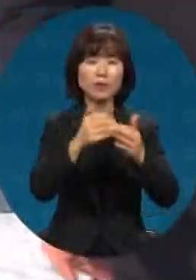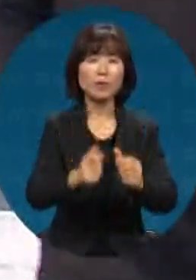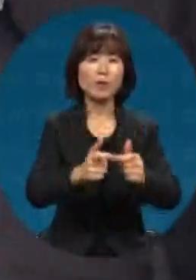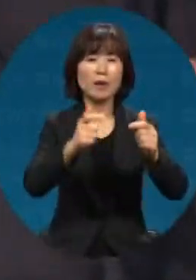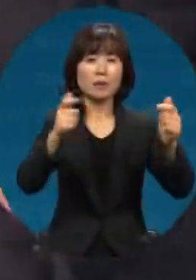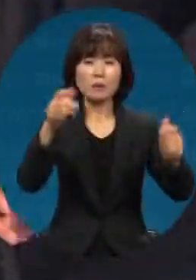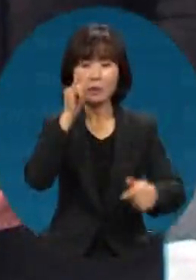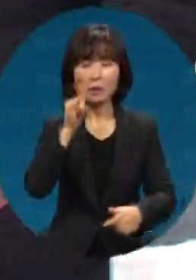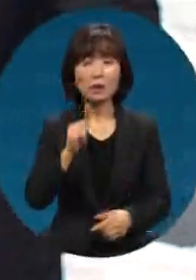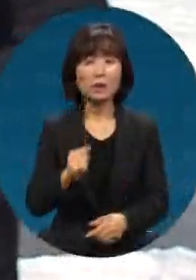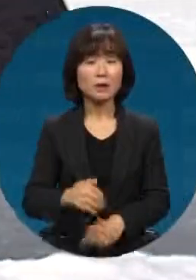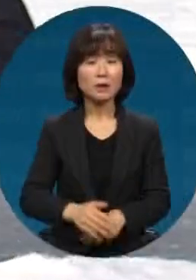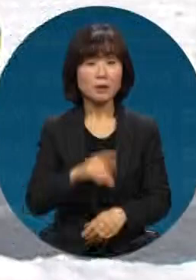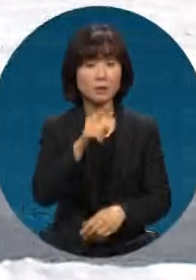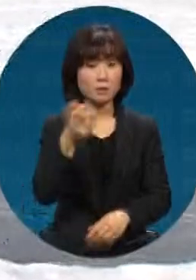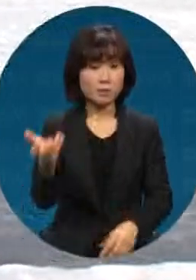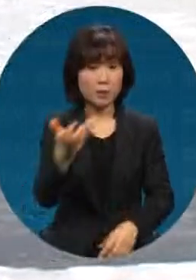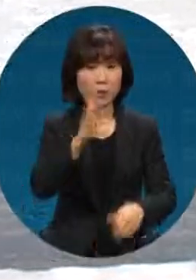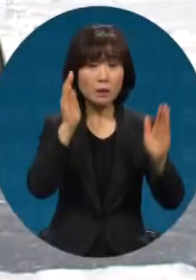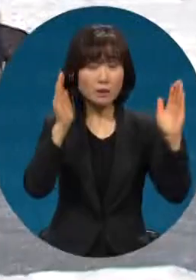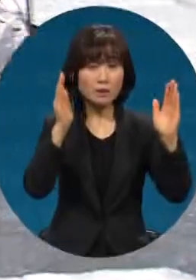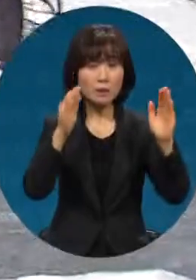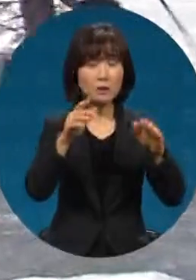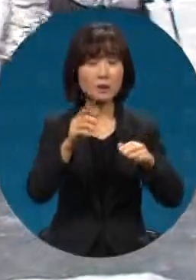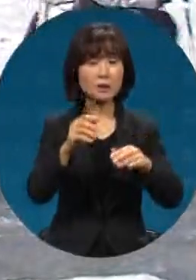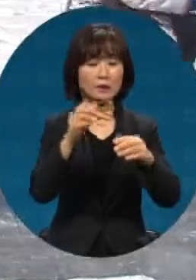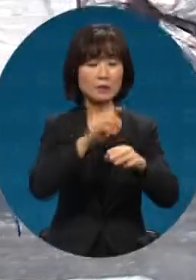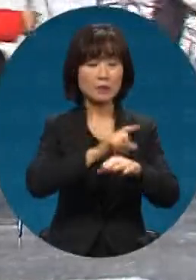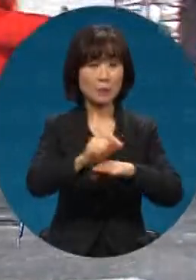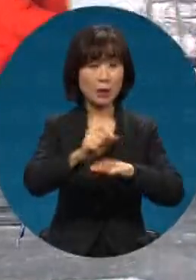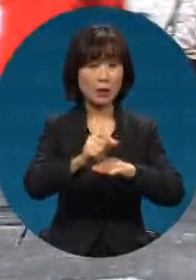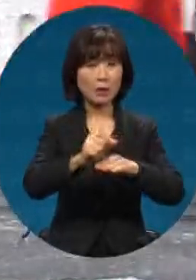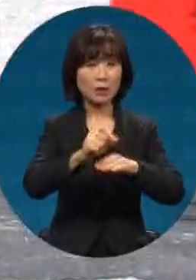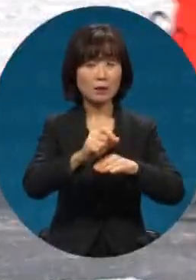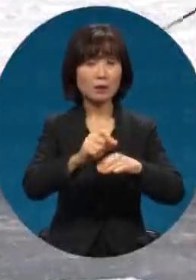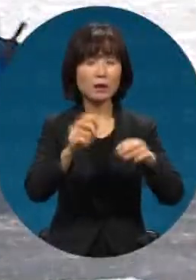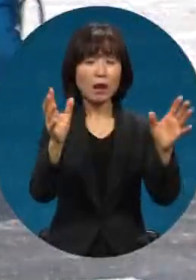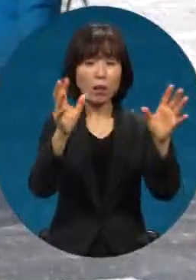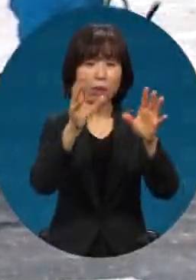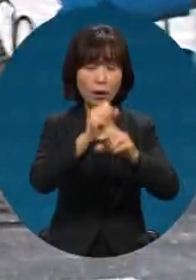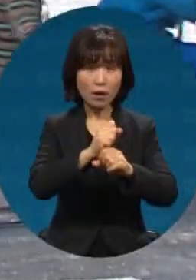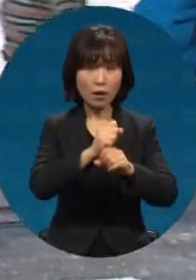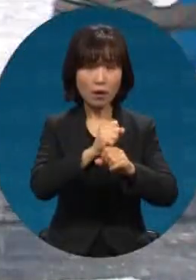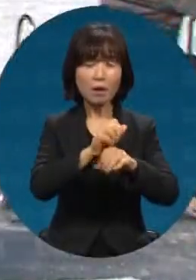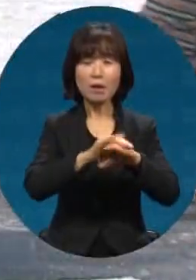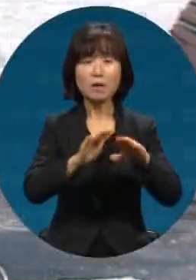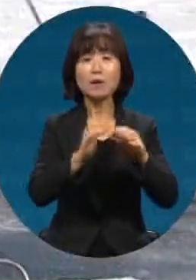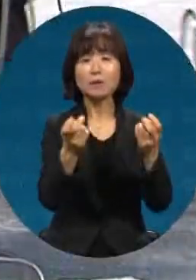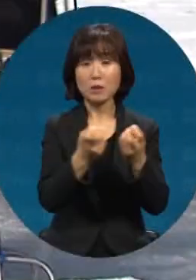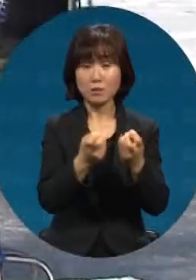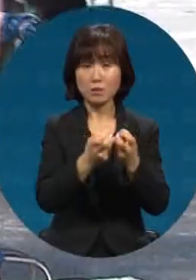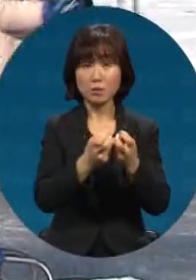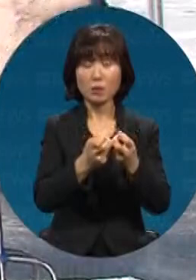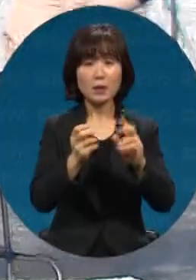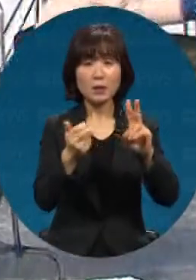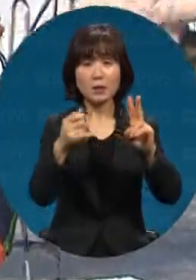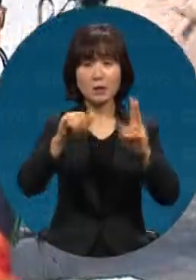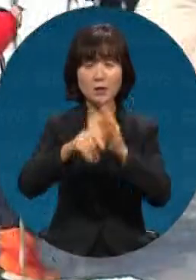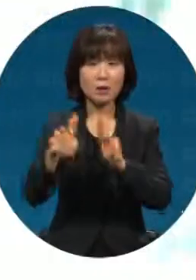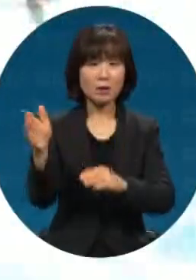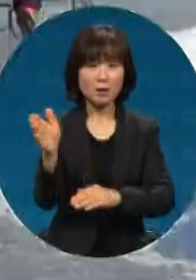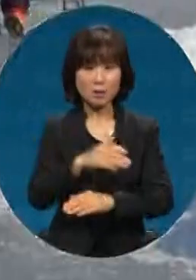농촌유학이 지방 소멸을 막을 대안으로 떠오르고 있는 가운데 오는 2학기부턴 강원과 서울교육청에 농촌유학이